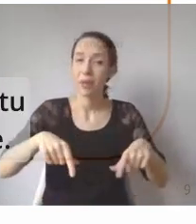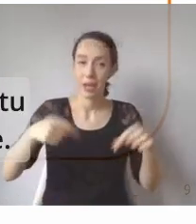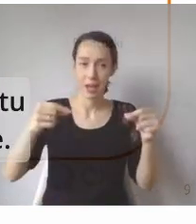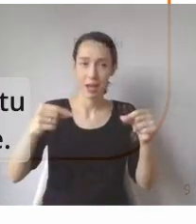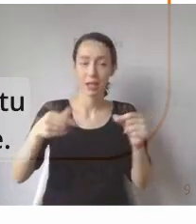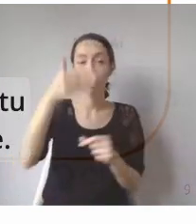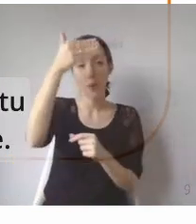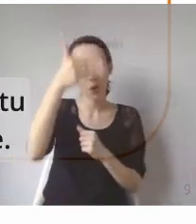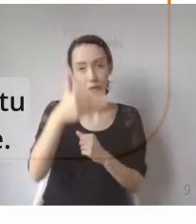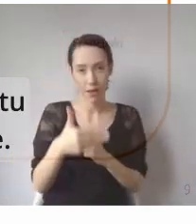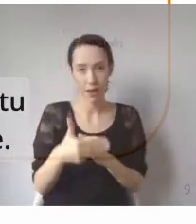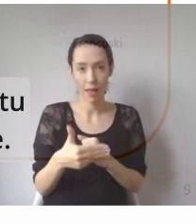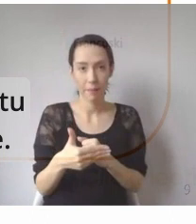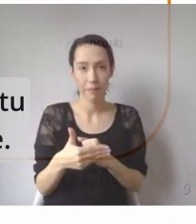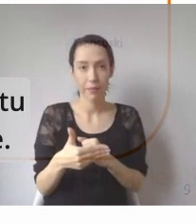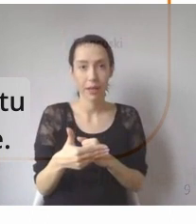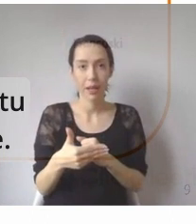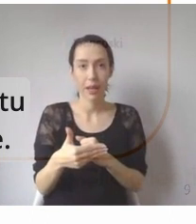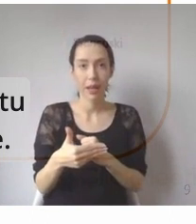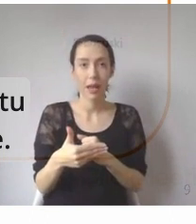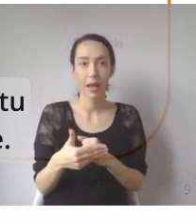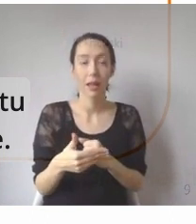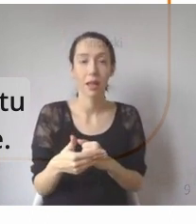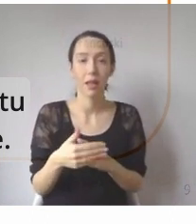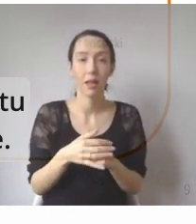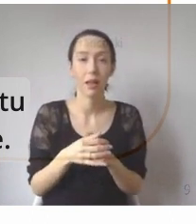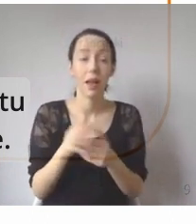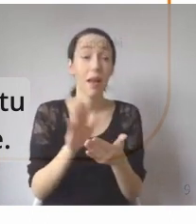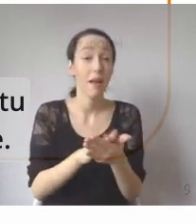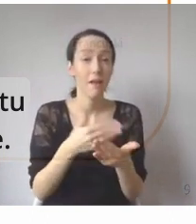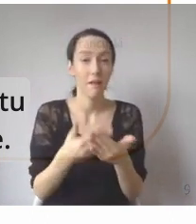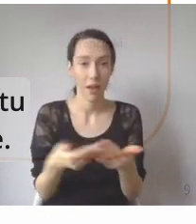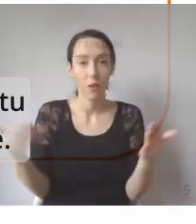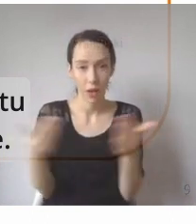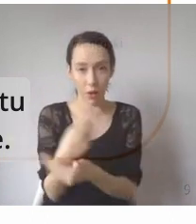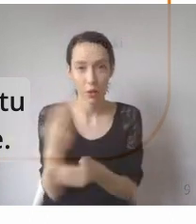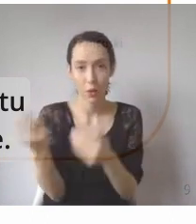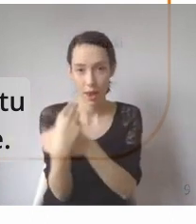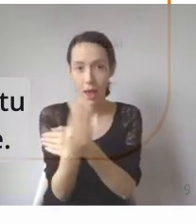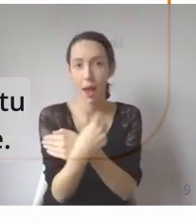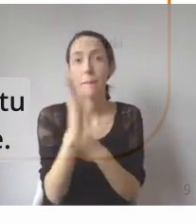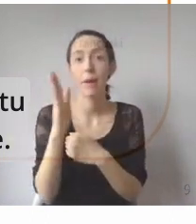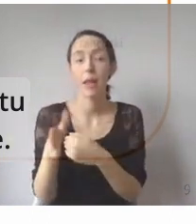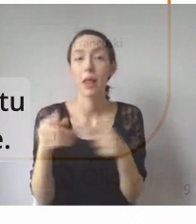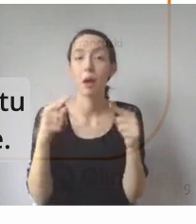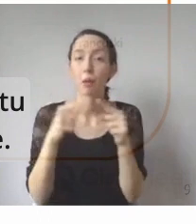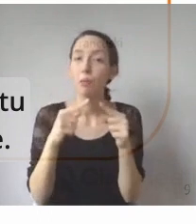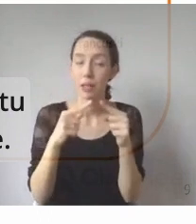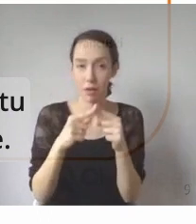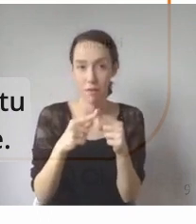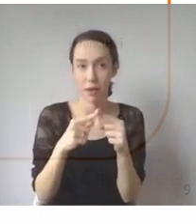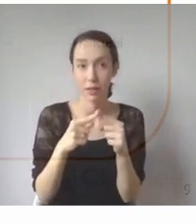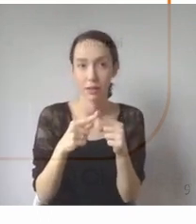takie profile, które jego zdaniem po prostu będą jak najbardziej pasować do roli, na którą